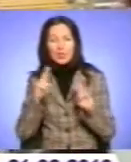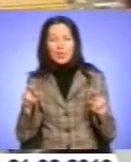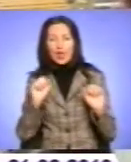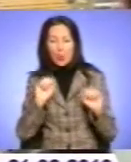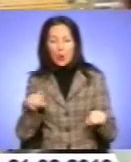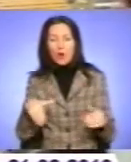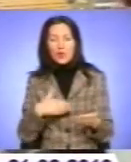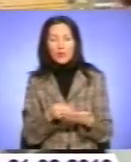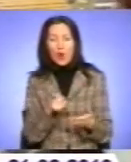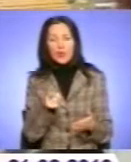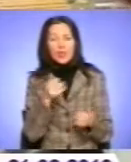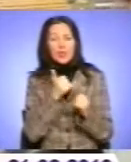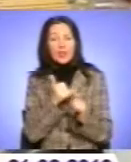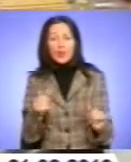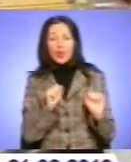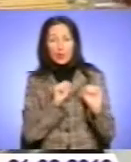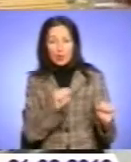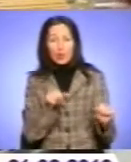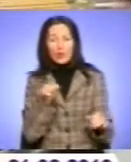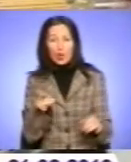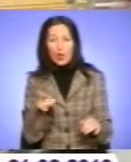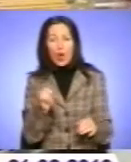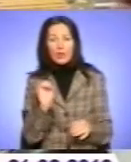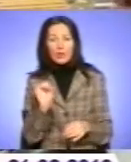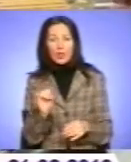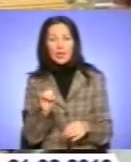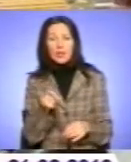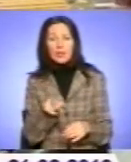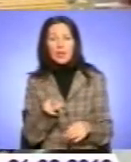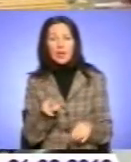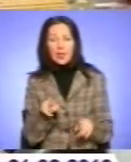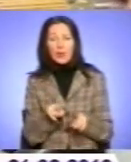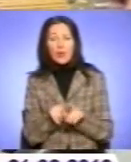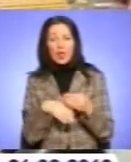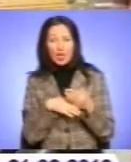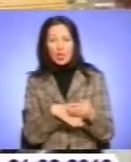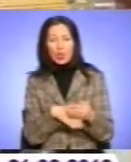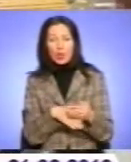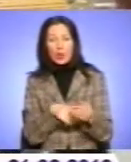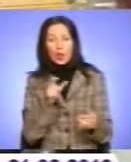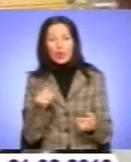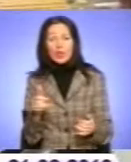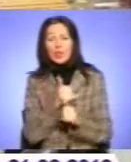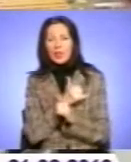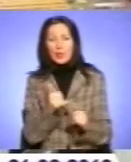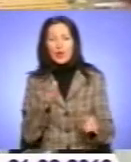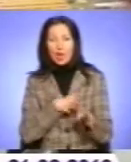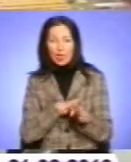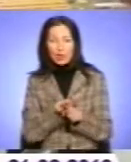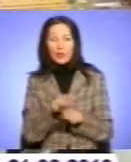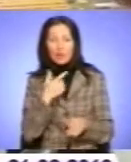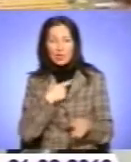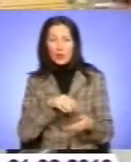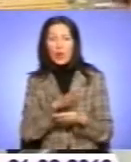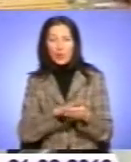свого, вони не можуть відстоювати його. І тим чином вони не можуть і реалізовувати себе в